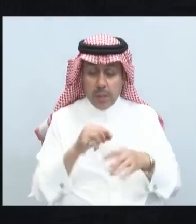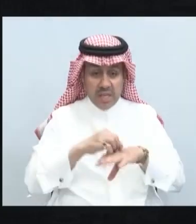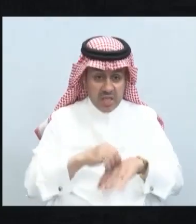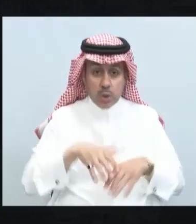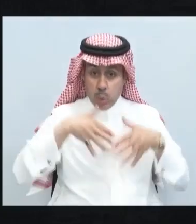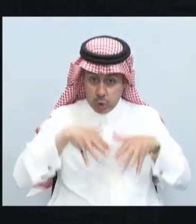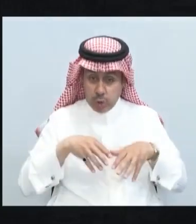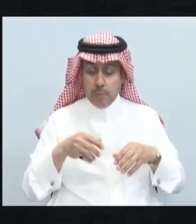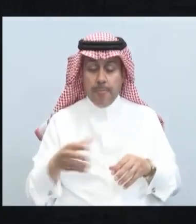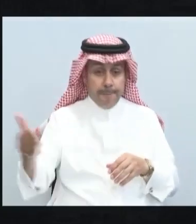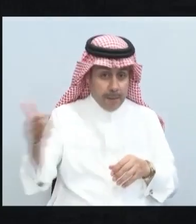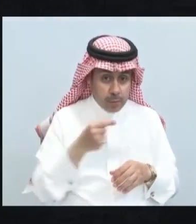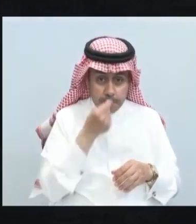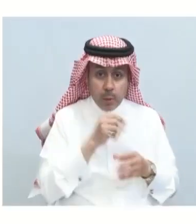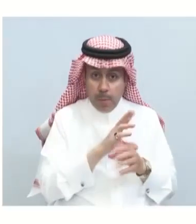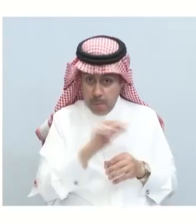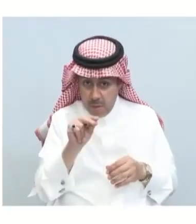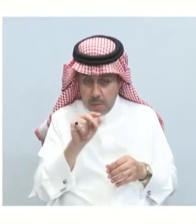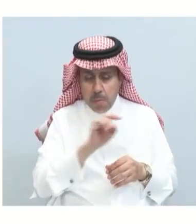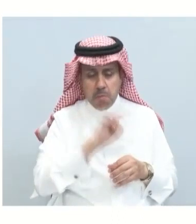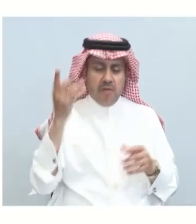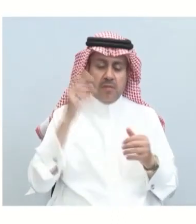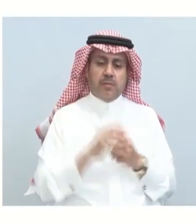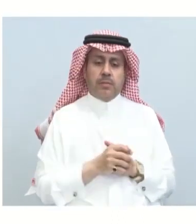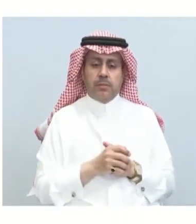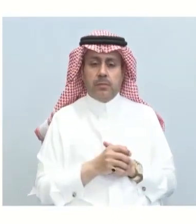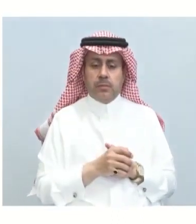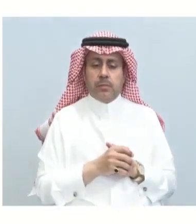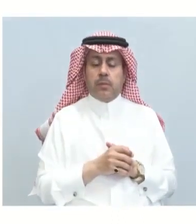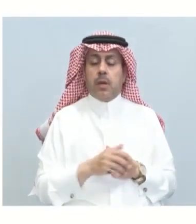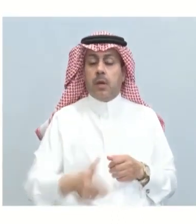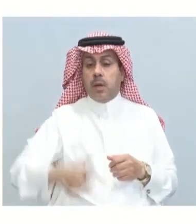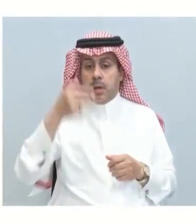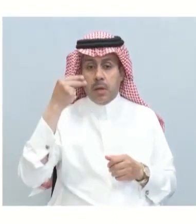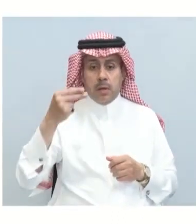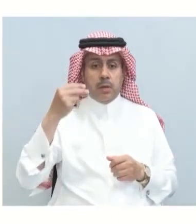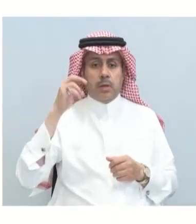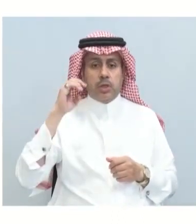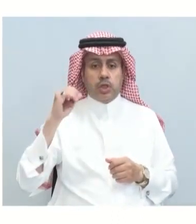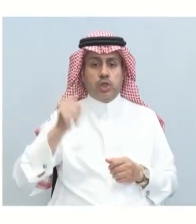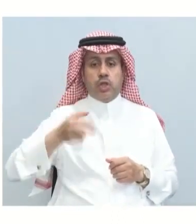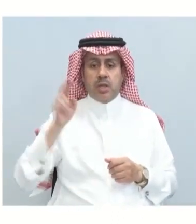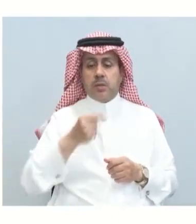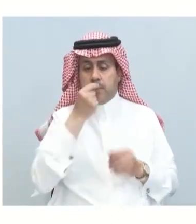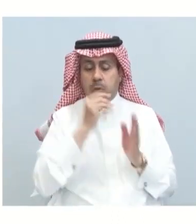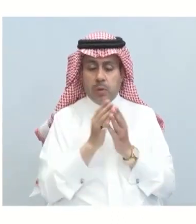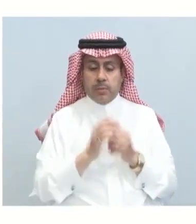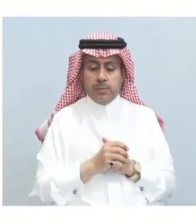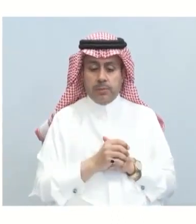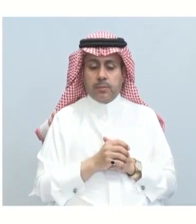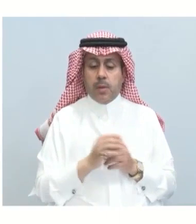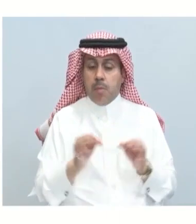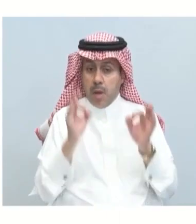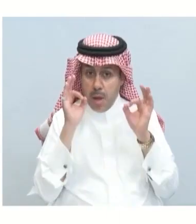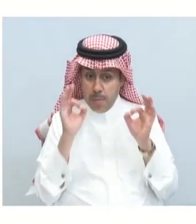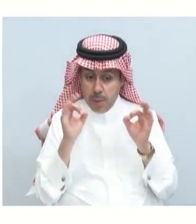على الاتيان مثل كتاب الله جل وعلا فهذا كله من اعجاز القران الكريم ما هي